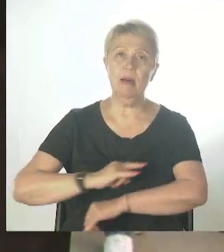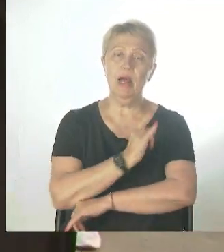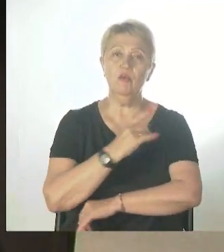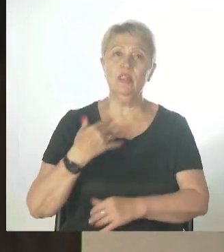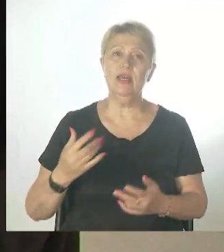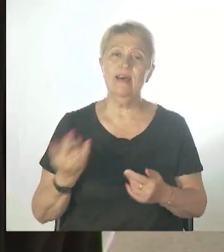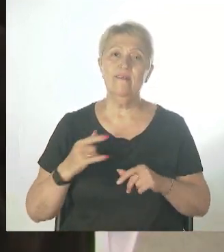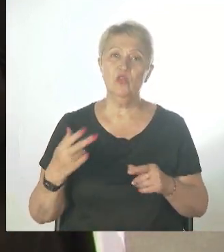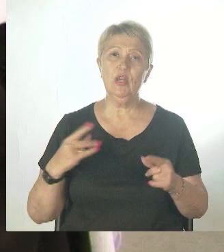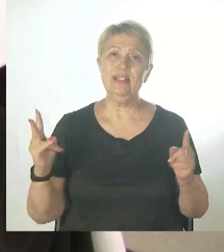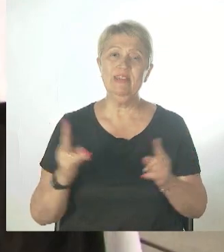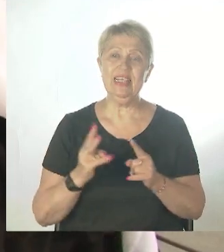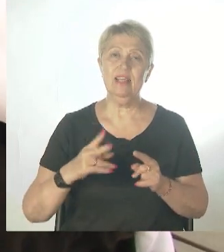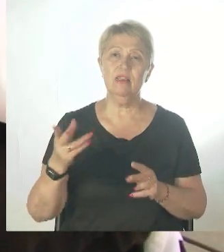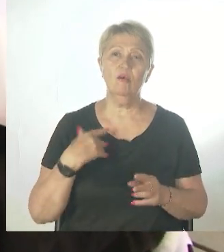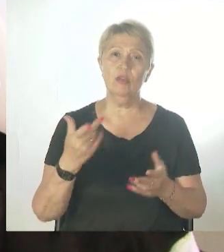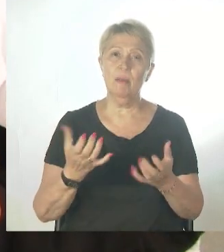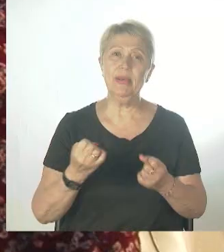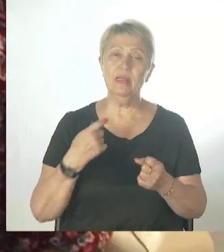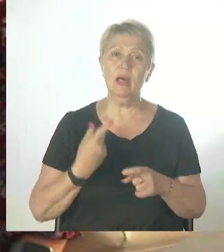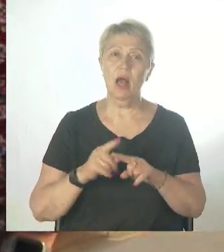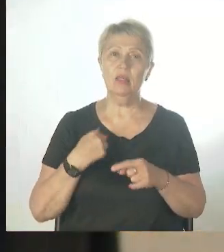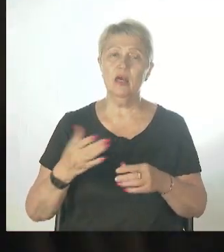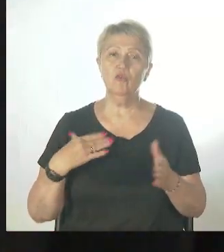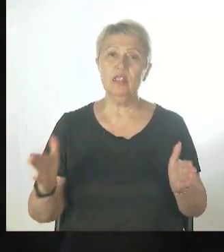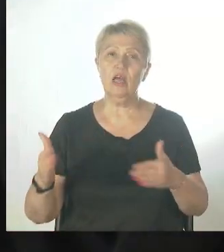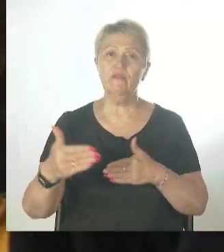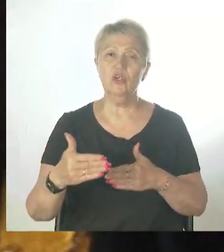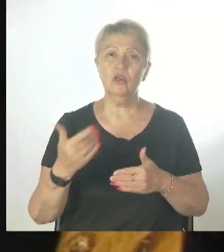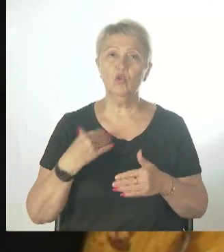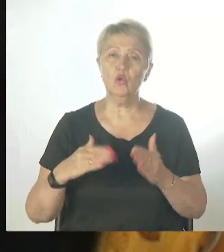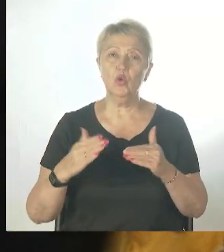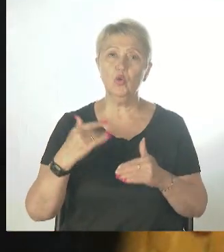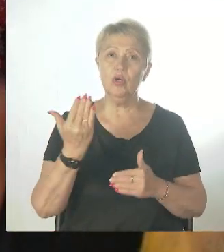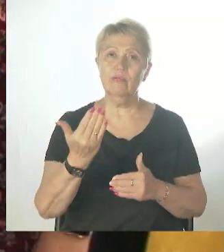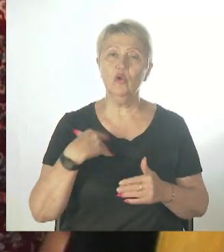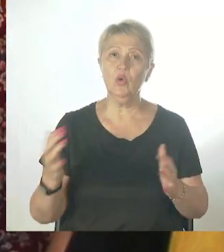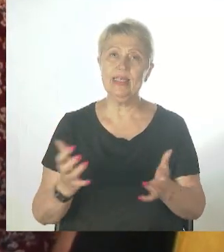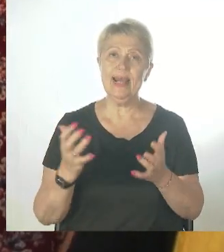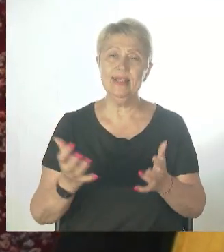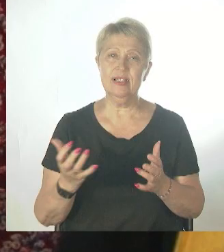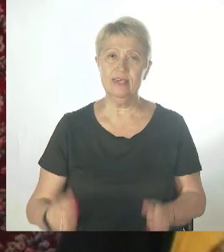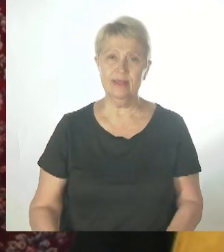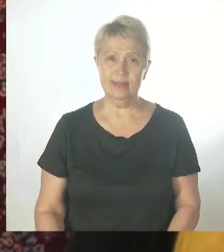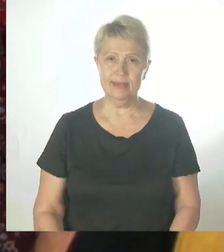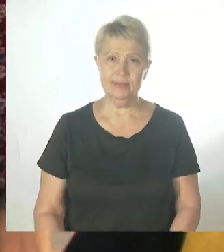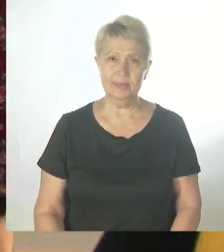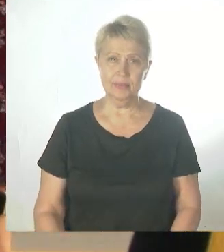Преамурской митрополии. Он принял ковчег из рук его хранителя, иеромонаха Иова.